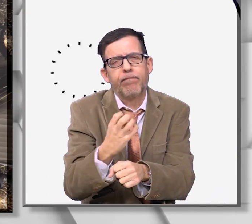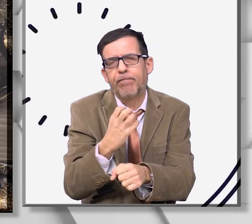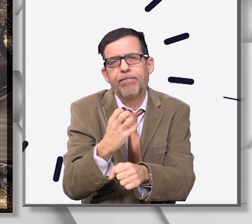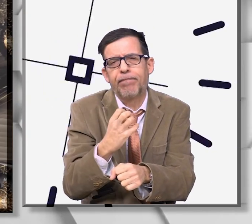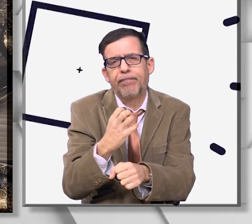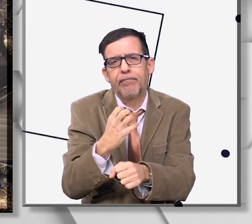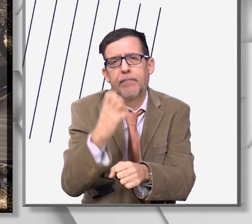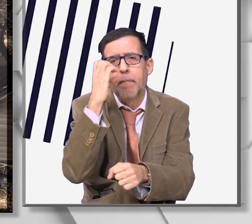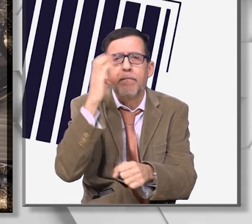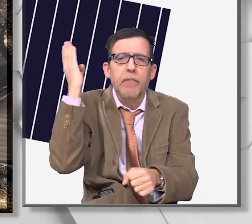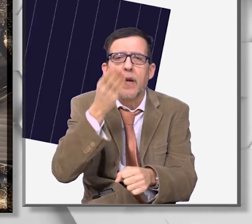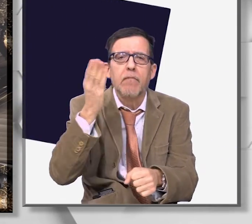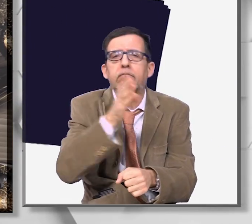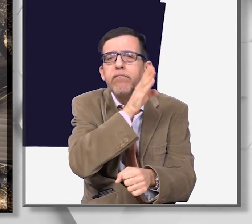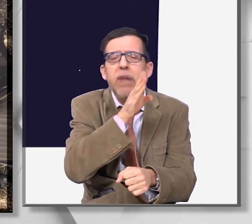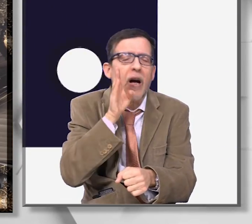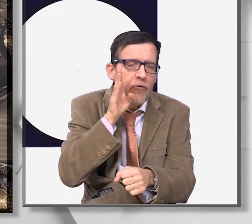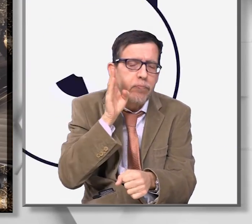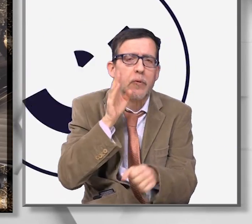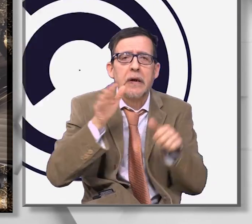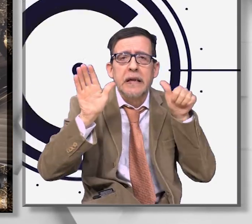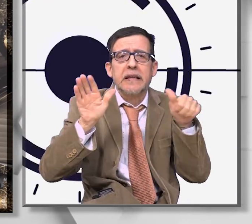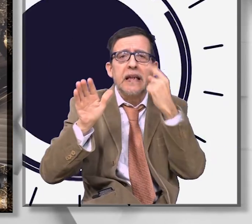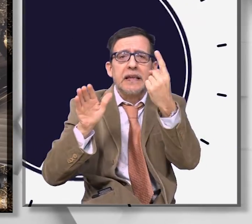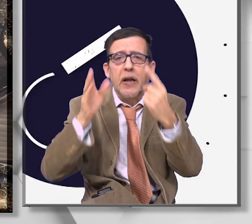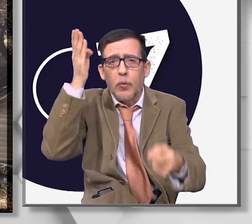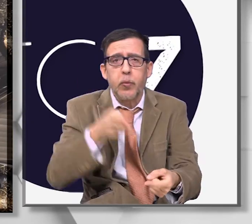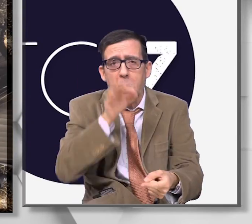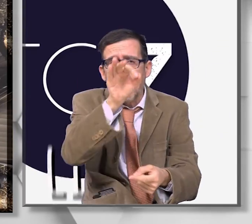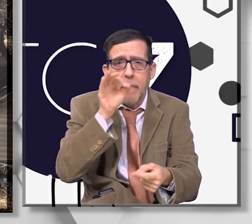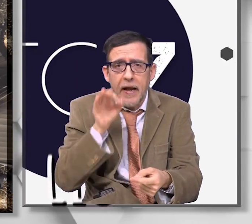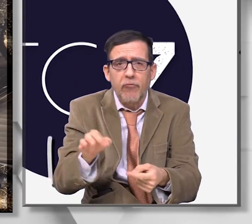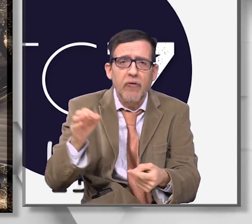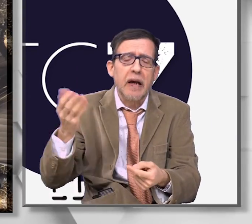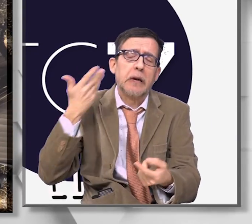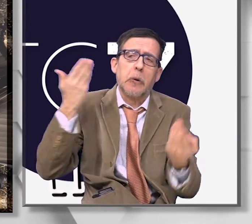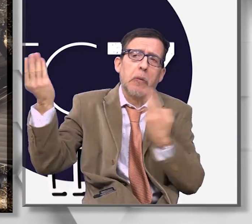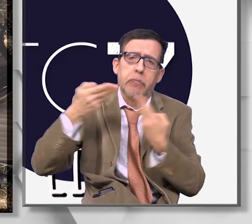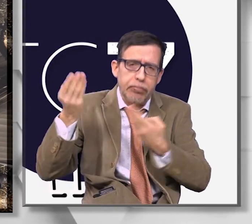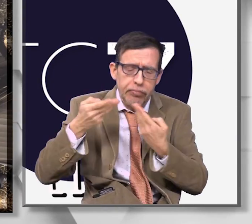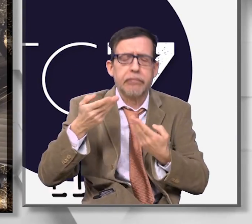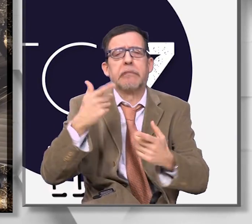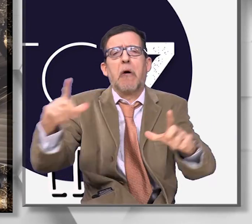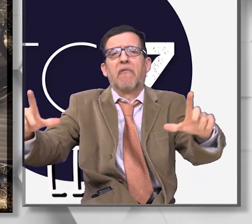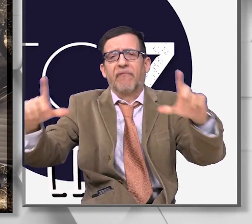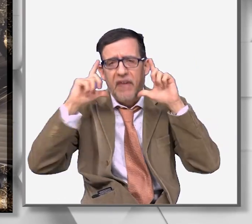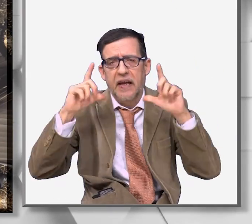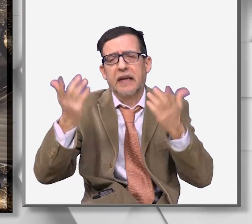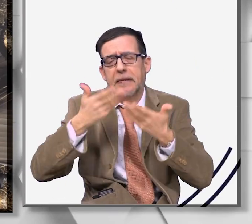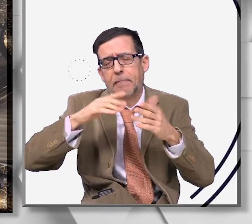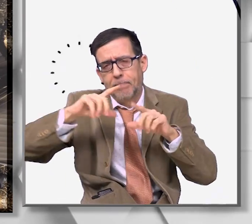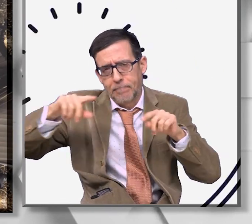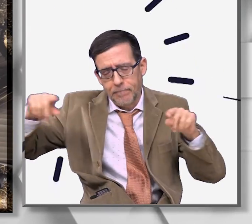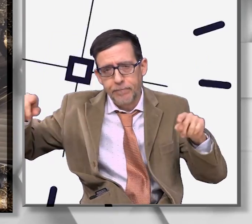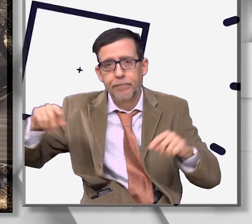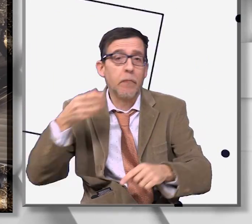bullismo ha rilevato che 61 per cento dei ragazzi è stato vittima di bullismo è considerato loro